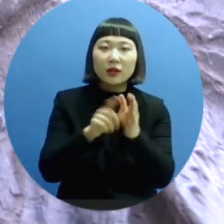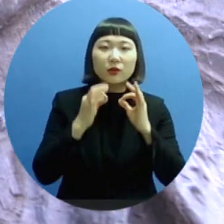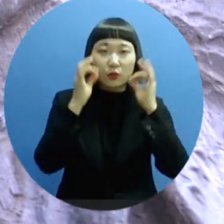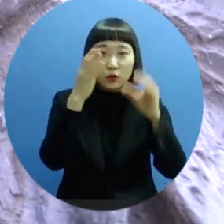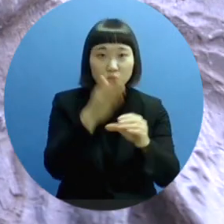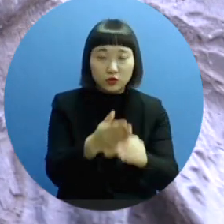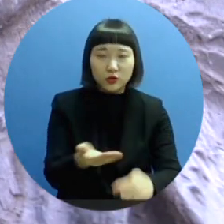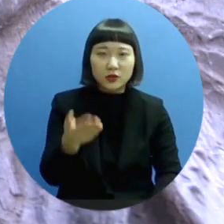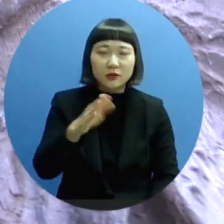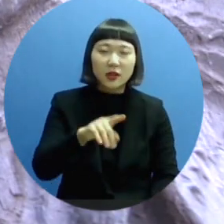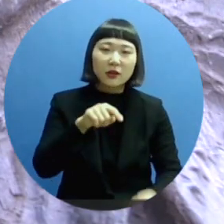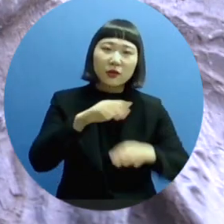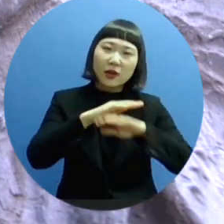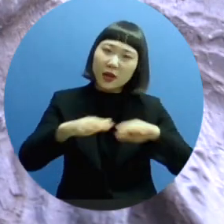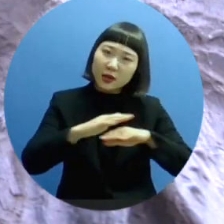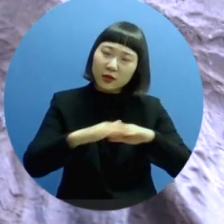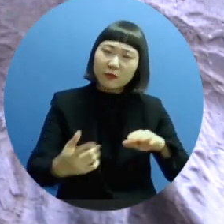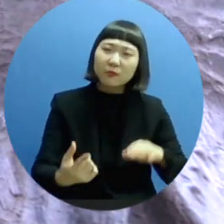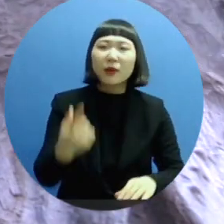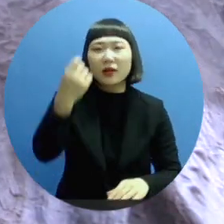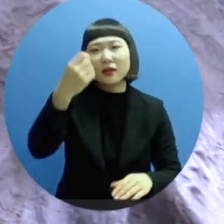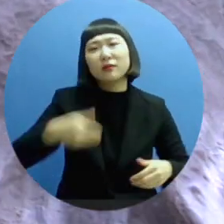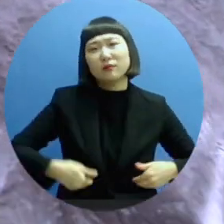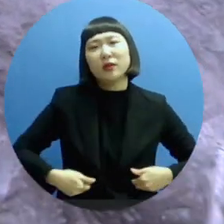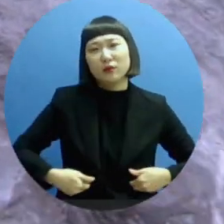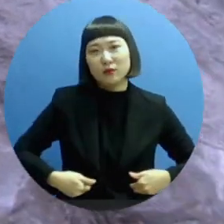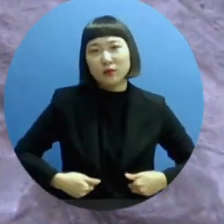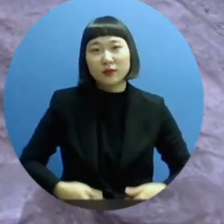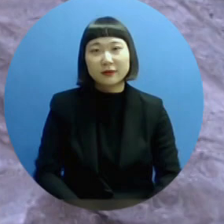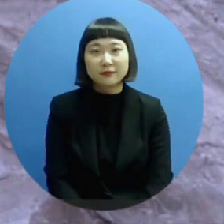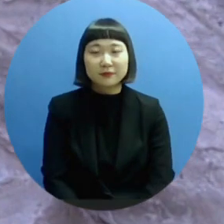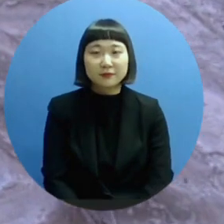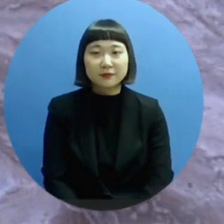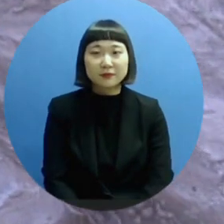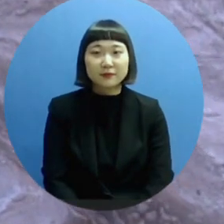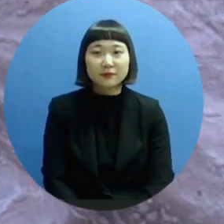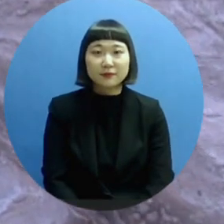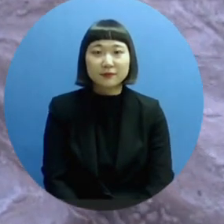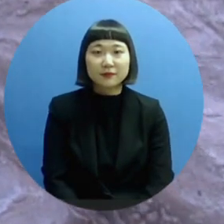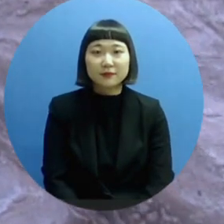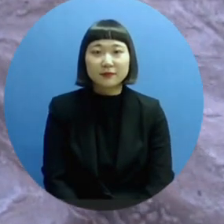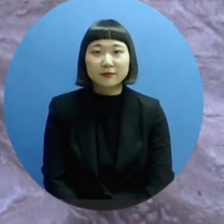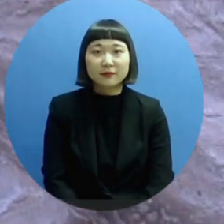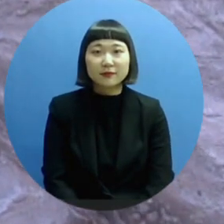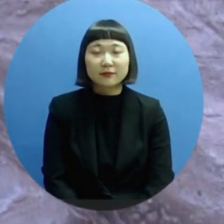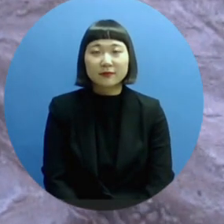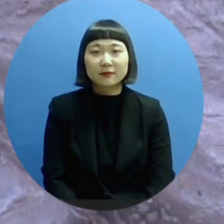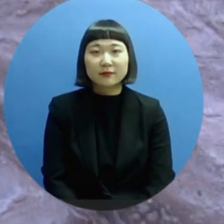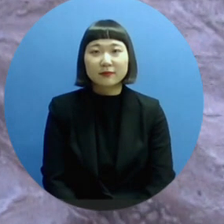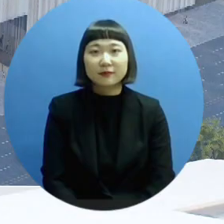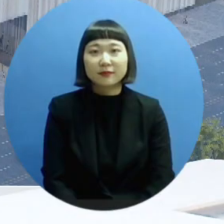논란을 매듭지어야 한다는 목소리가 커지고 있습니다. BTV 뉴스 이정유입니다.